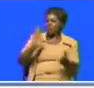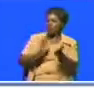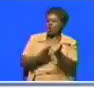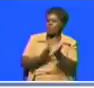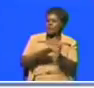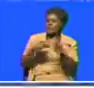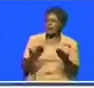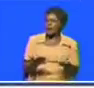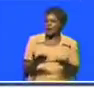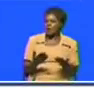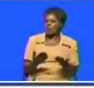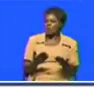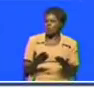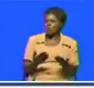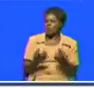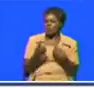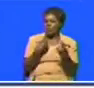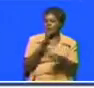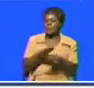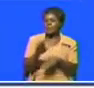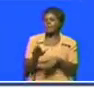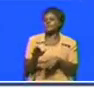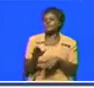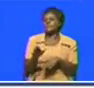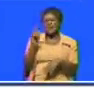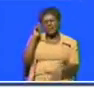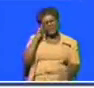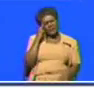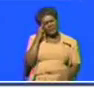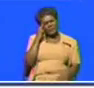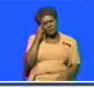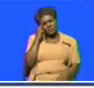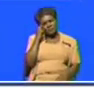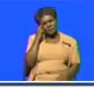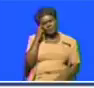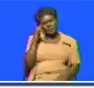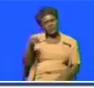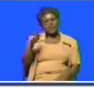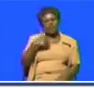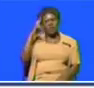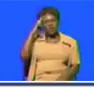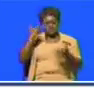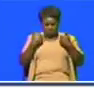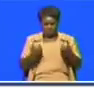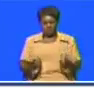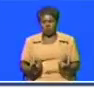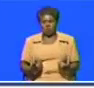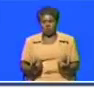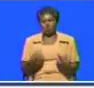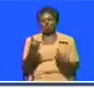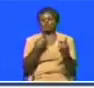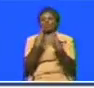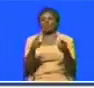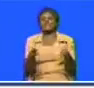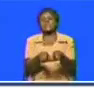unachukulia kwa uzito gani matamshi ambayo aliweza kuzungumza? Nafikiri ana sababu zake za kibinafsi ali kutoa yale